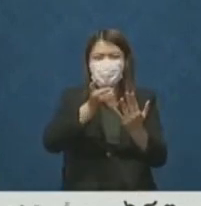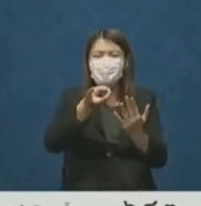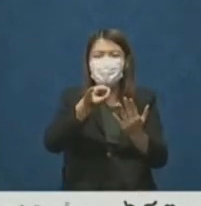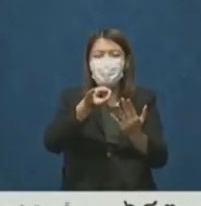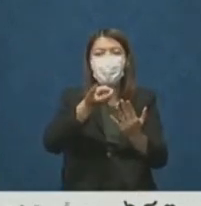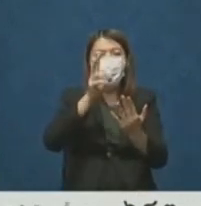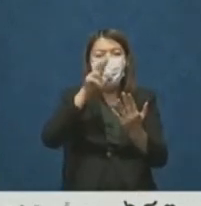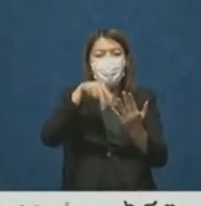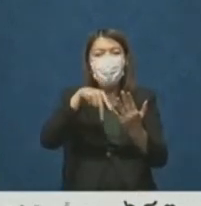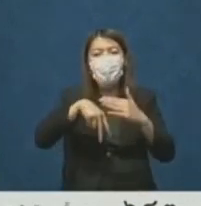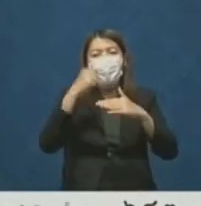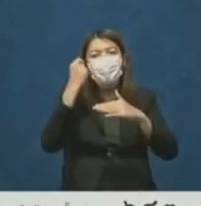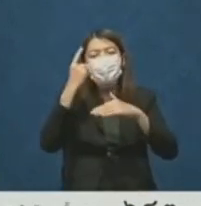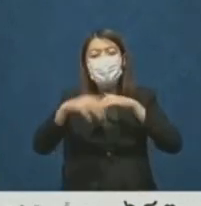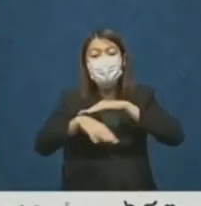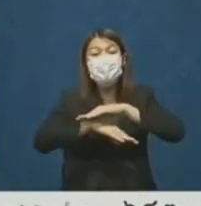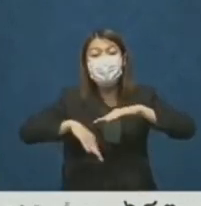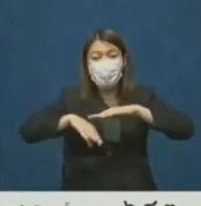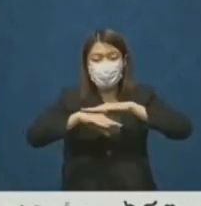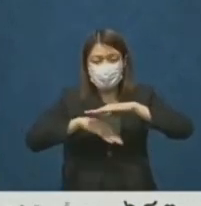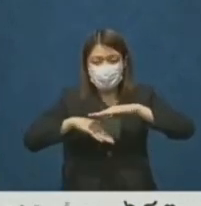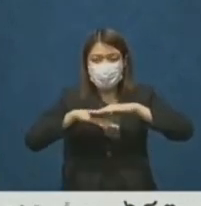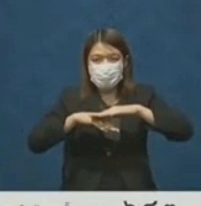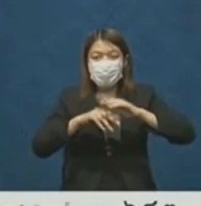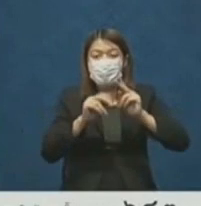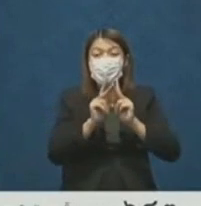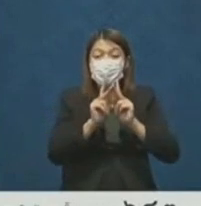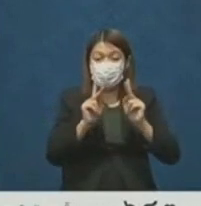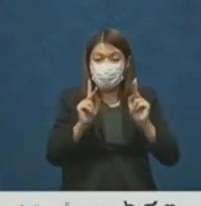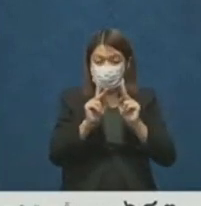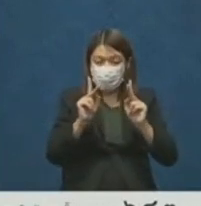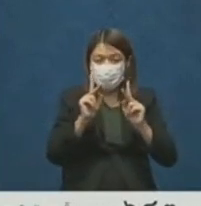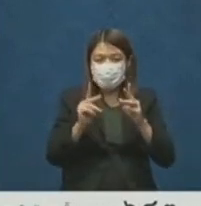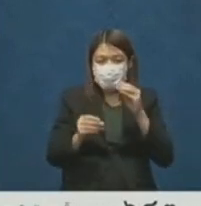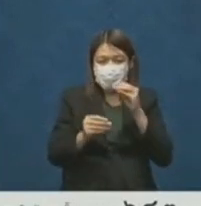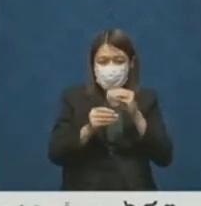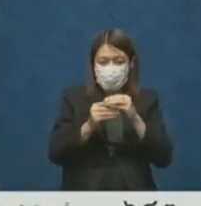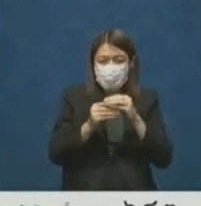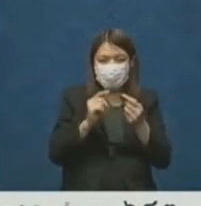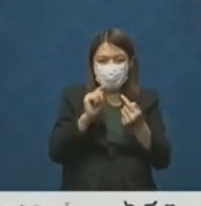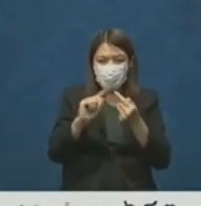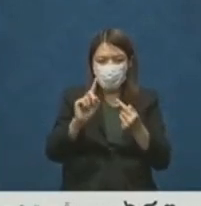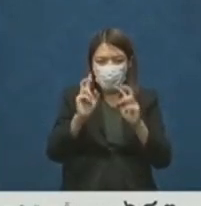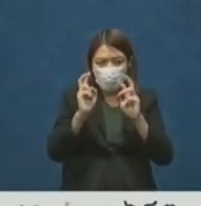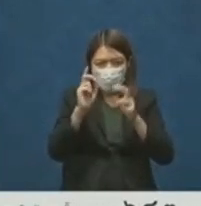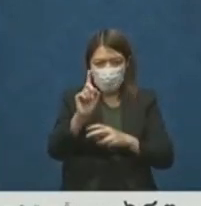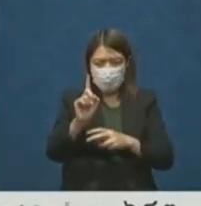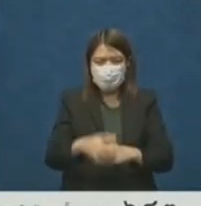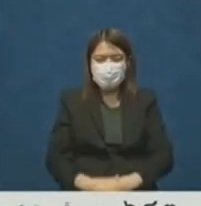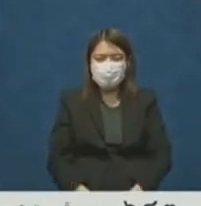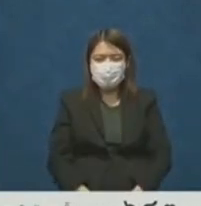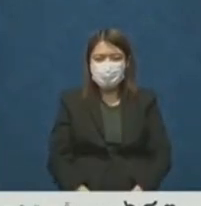แค่นี้ก่อนนะครับเพื่อให้เข้าใจเป็นพื้นฐานว่าในส่วนของกรรมาธิการที่ได้เพิ่มไปมีเรื่องอะไรบ้